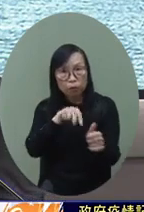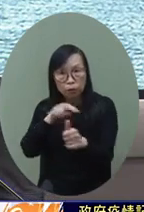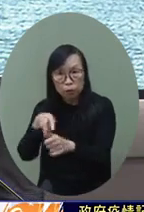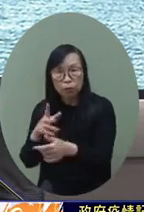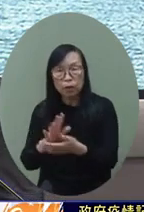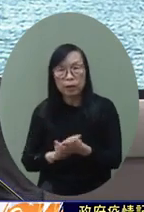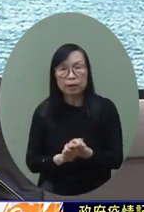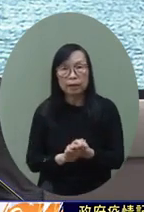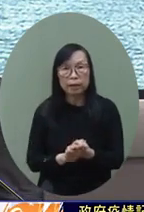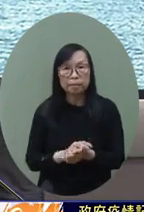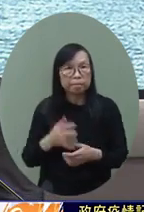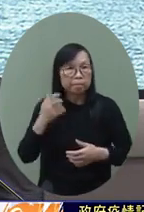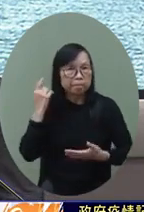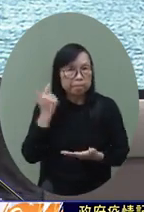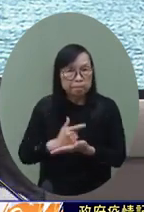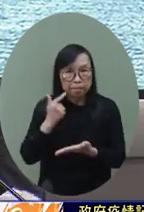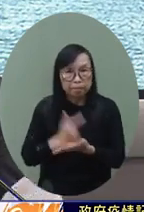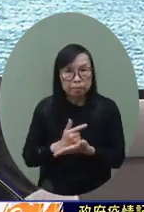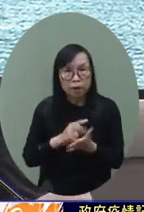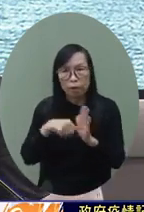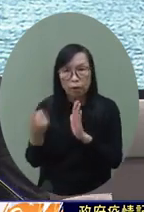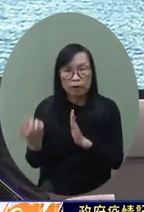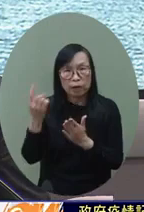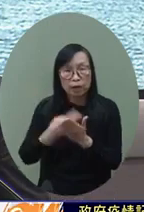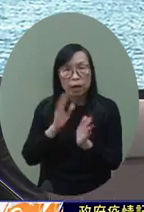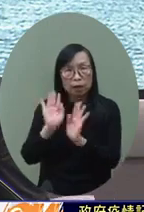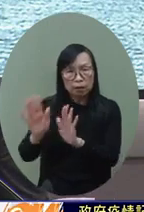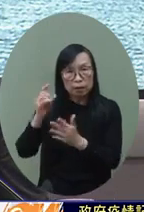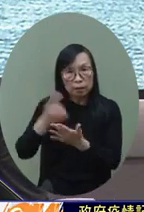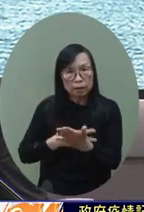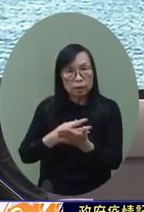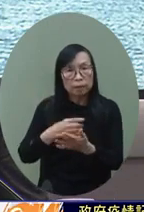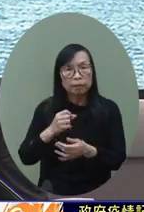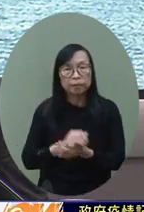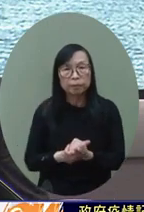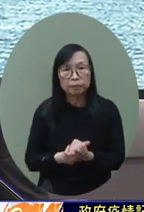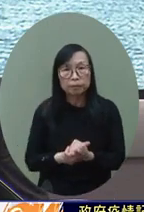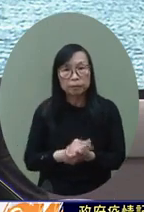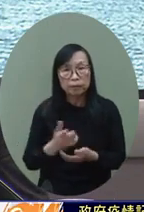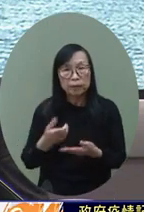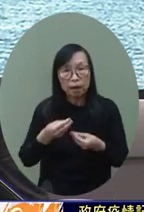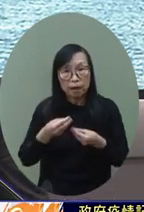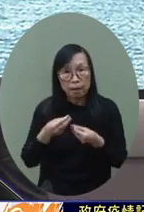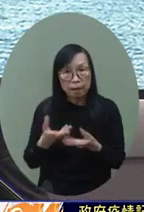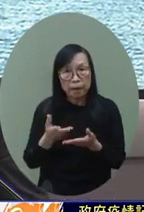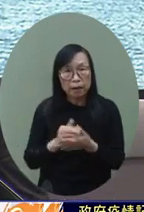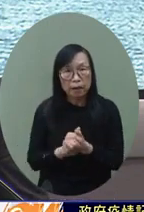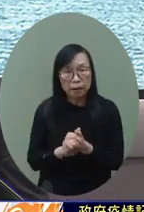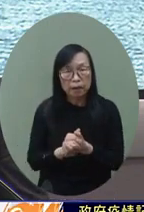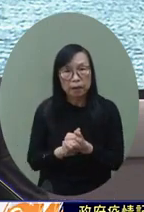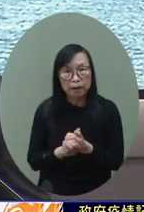其中一個非常之緊要嘅即係防疫抗疫嘅方法或者手段。因為這個呢個都可以俾即係